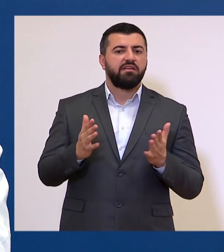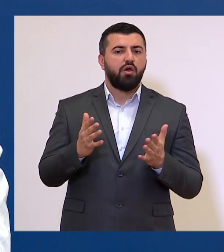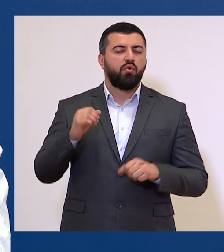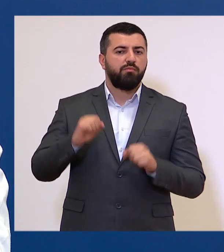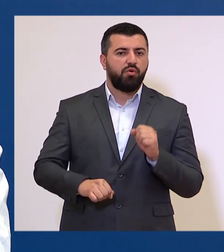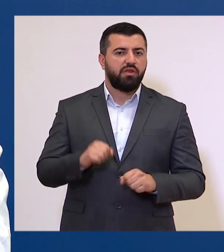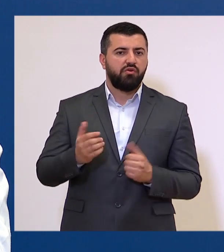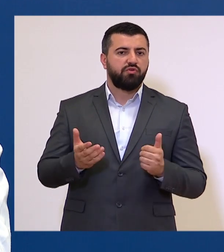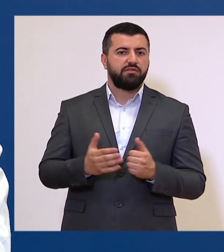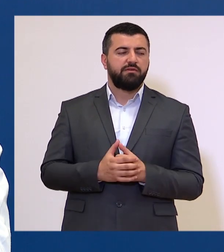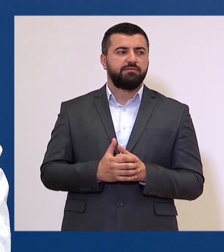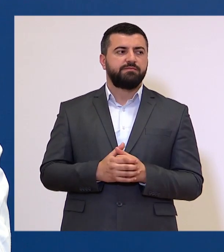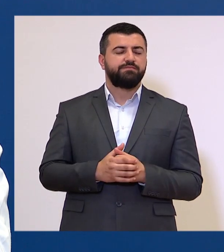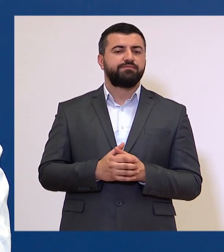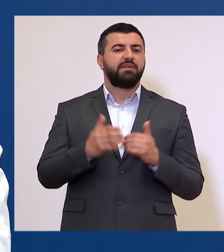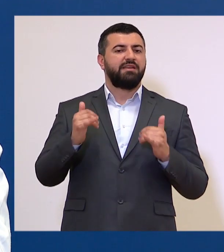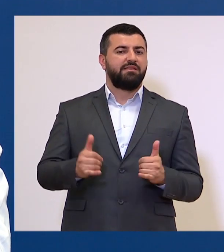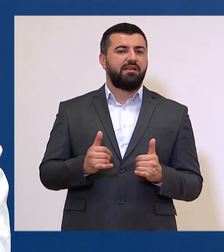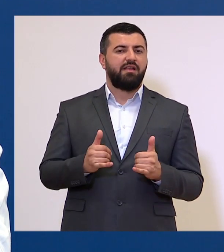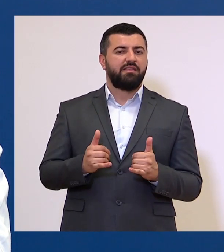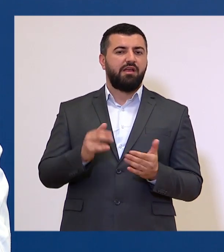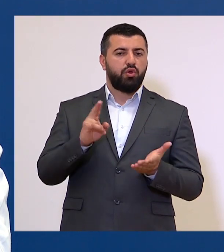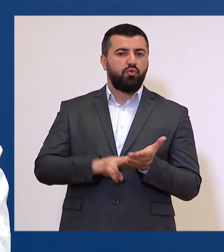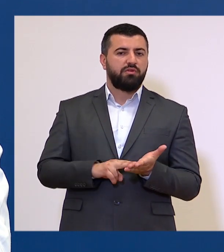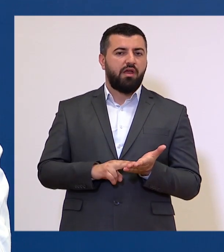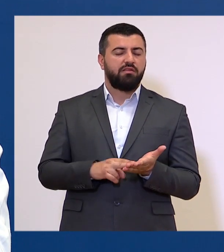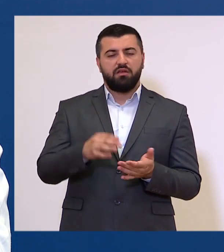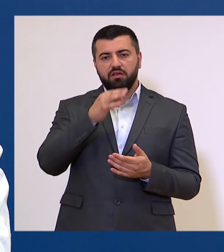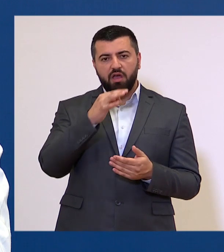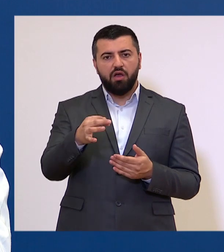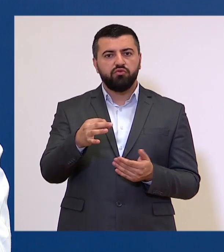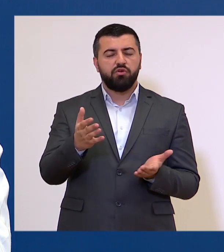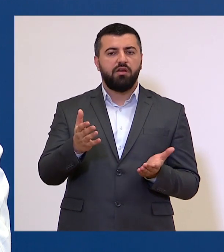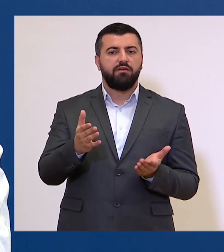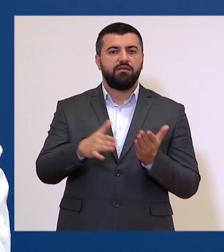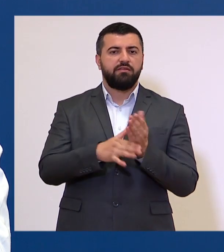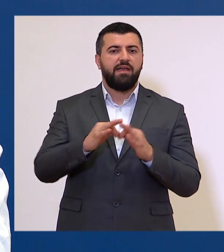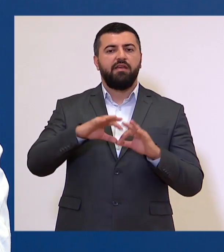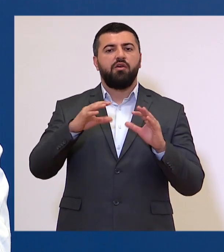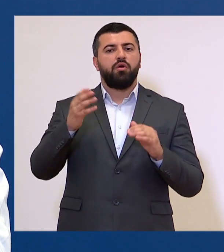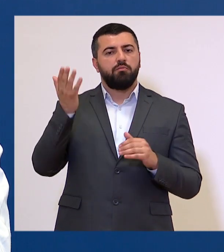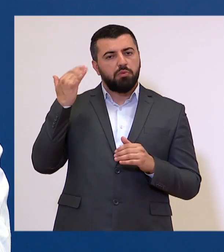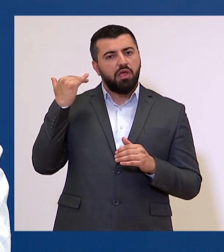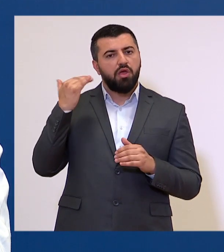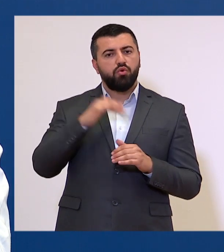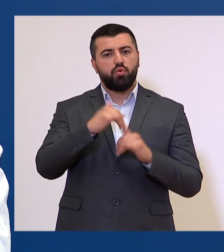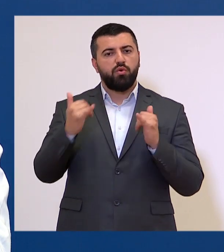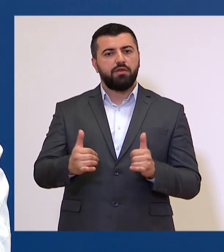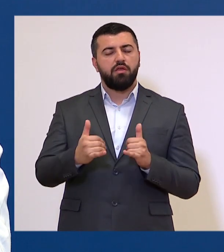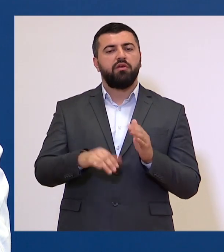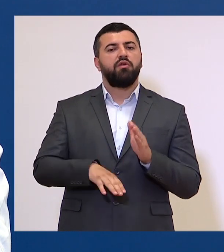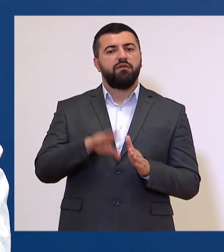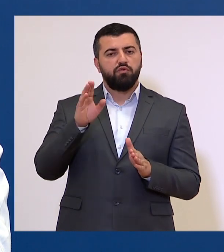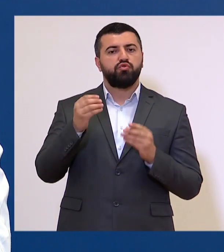se ponašati. Trenutačni rezultati govore da smo se u